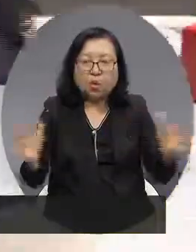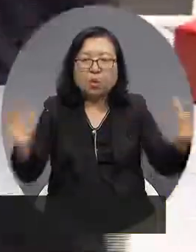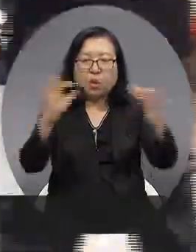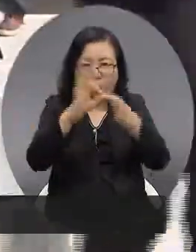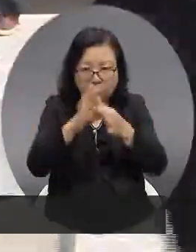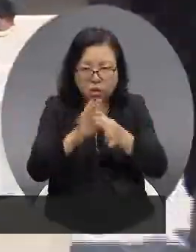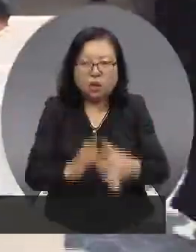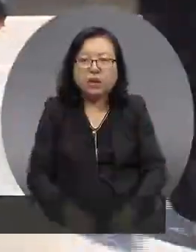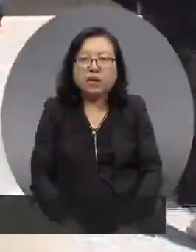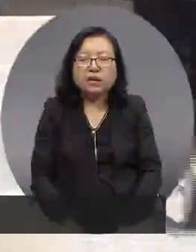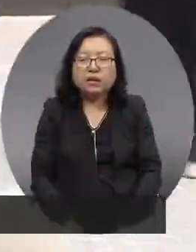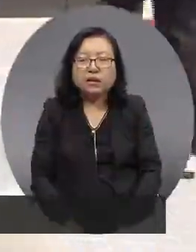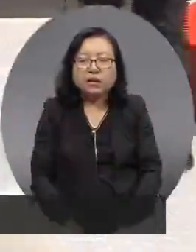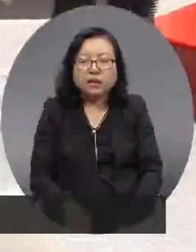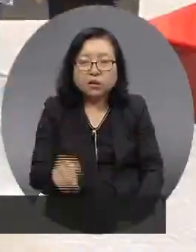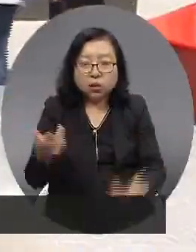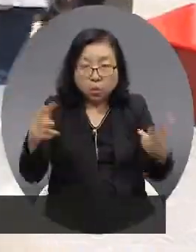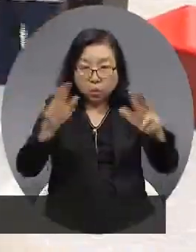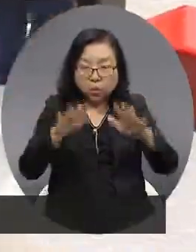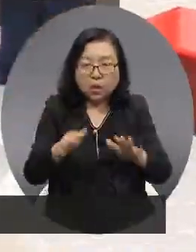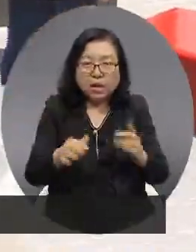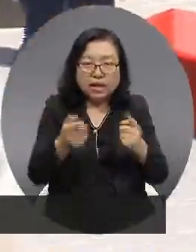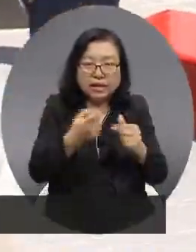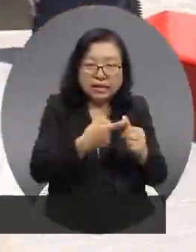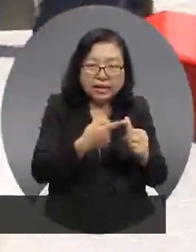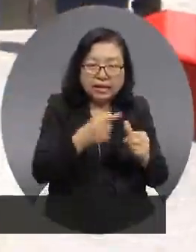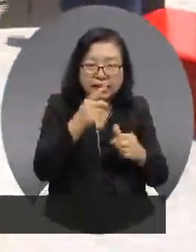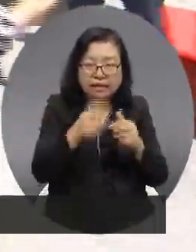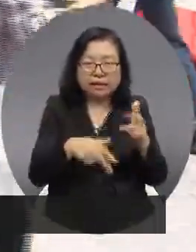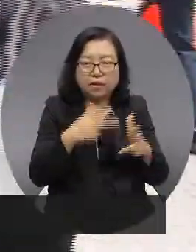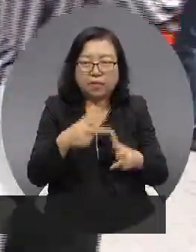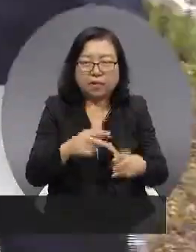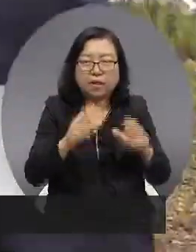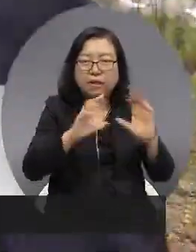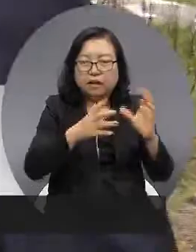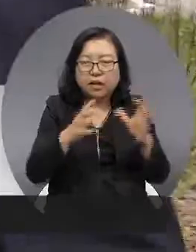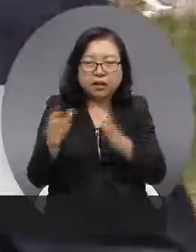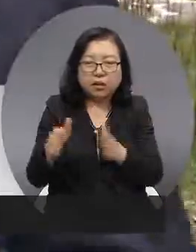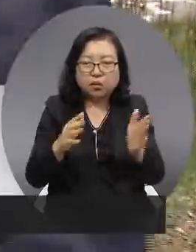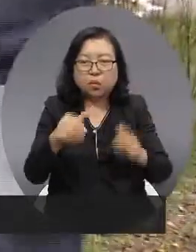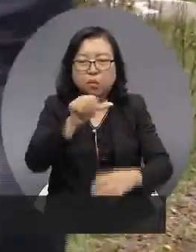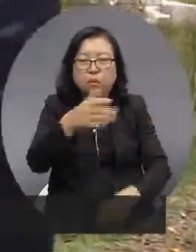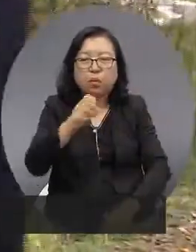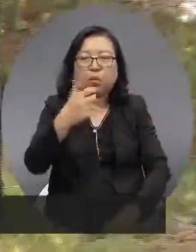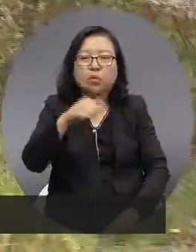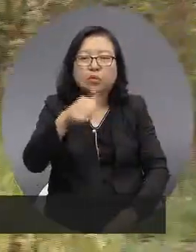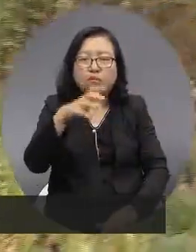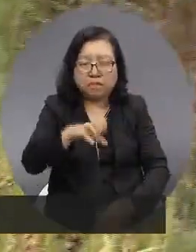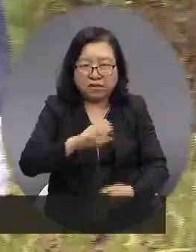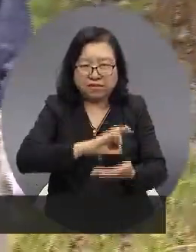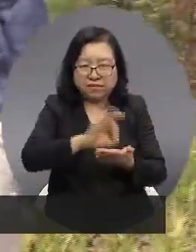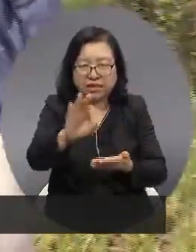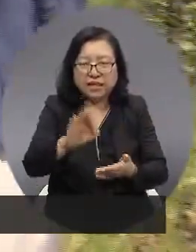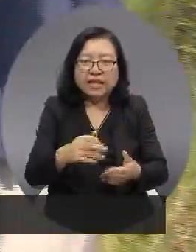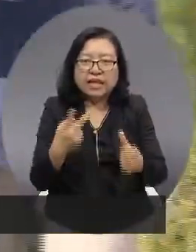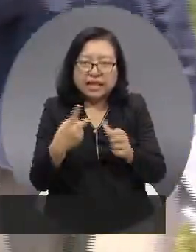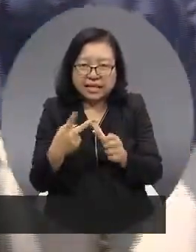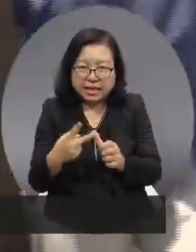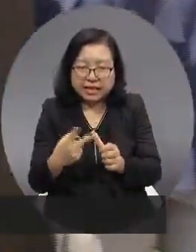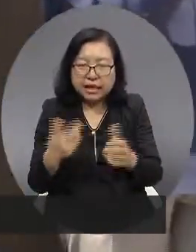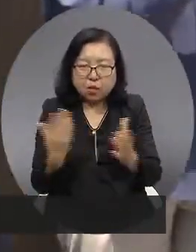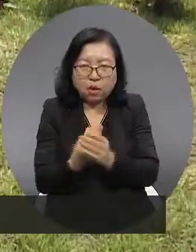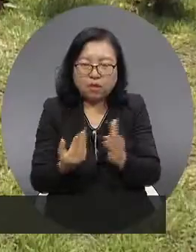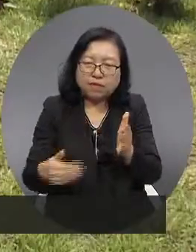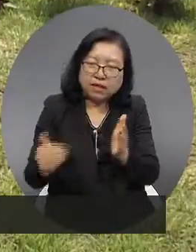설명했습니다. 하늘공원 1단계 사업에는 국도비 5억 5천만 원이 투입됐으며 2단계 준공까지